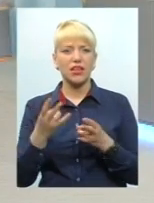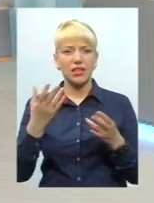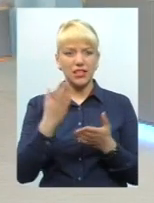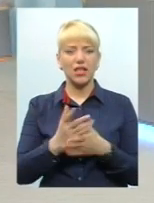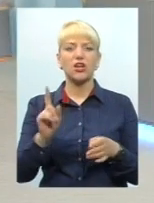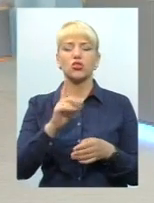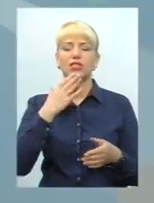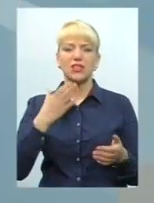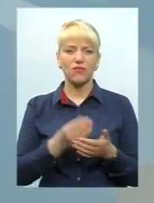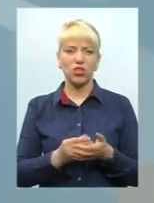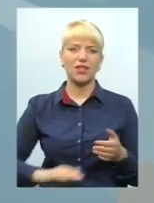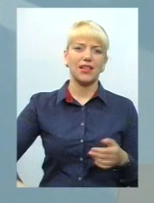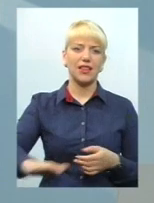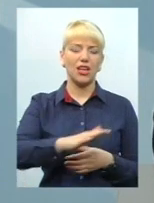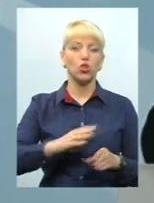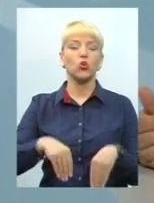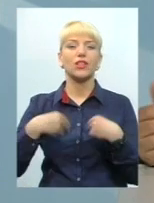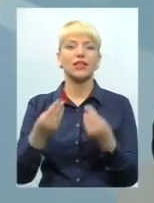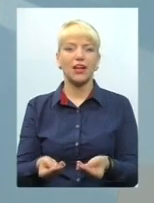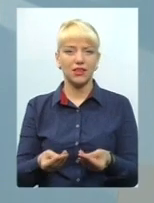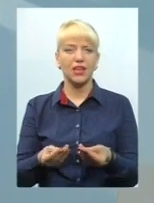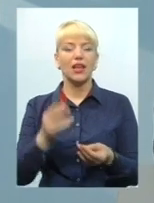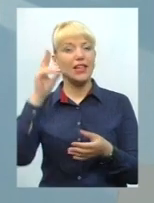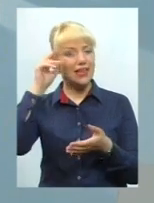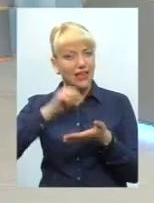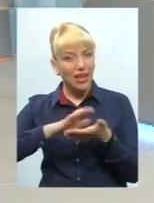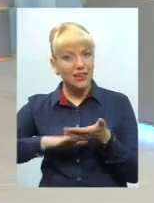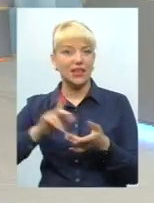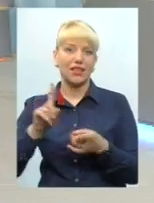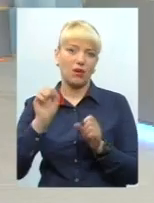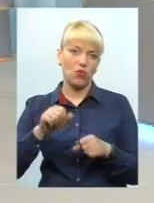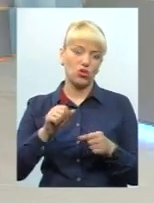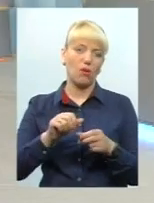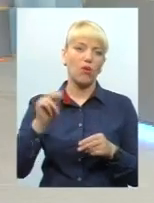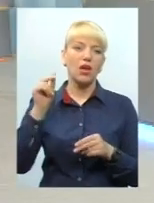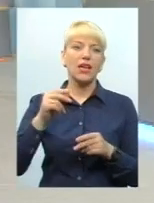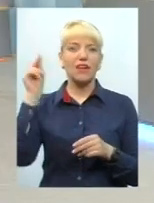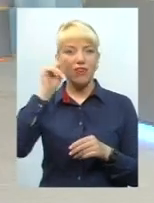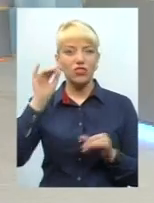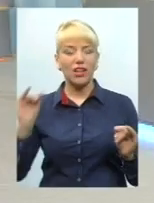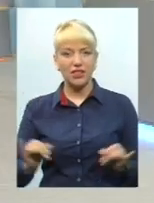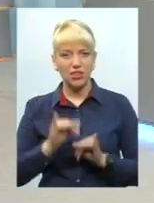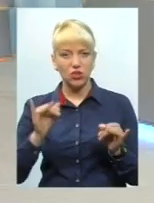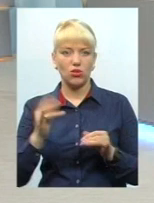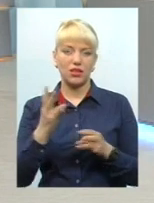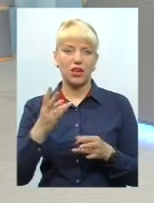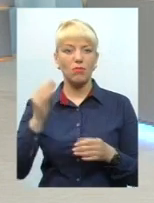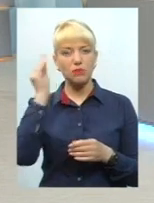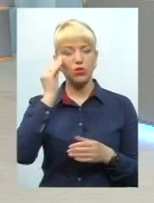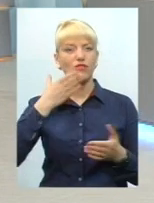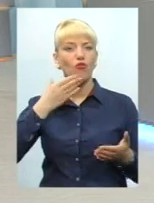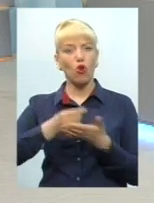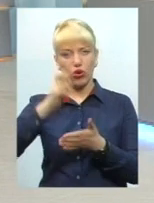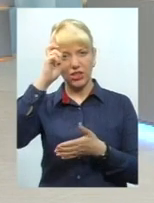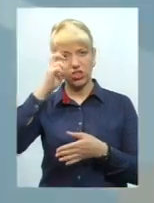і на своїй території, і дати, які ми можемо відзначати. І, власне, вивчати історію варто з позиції своєї держави, свого народу. От